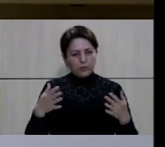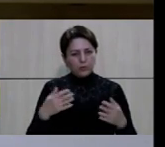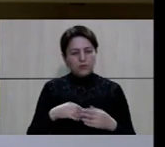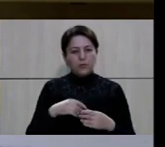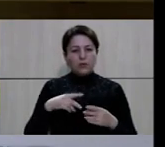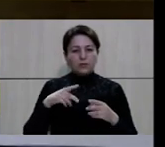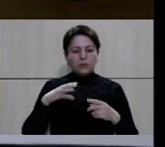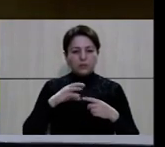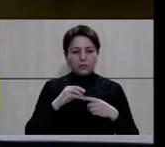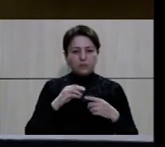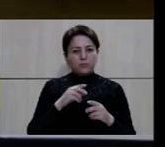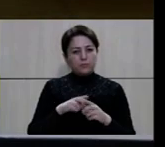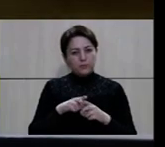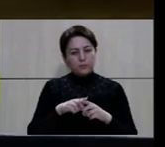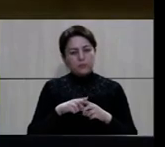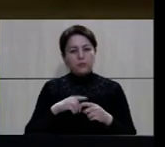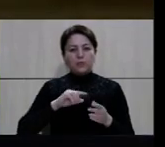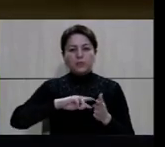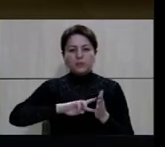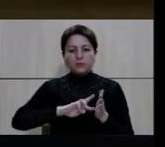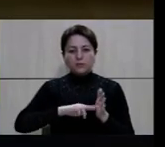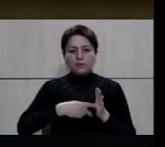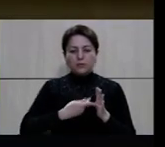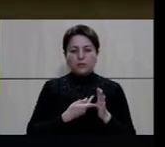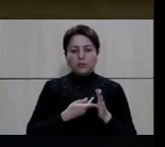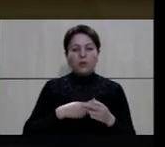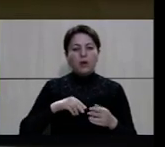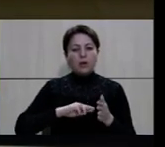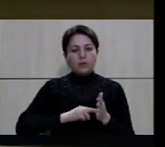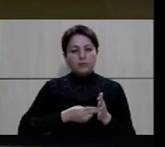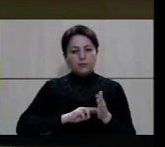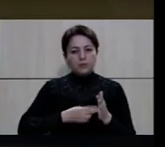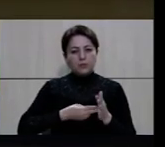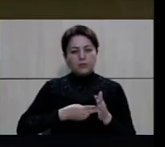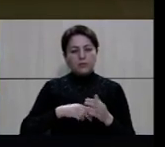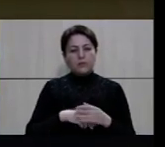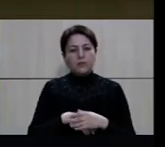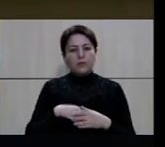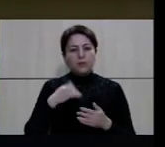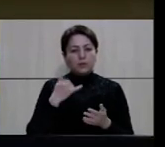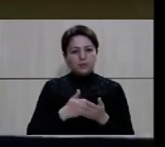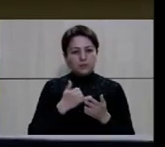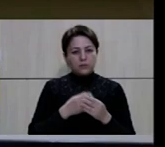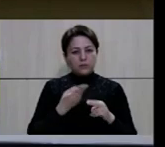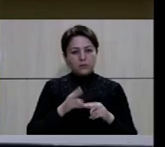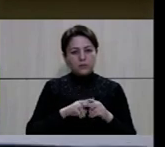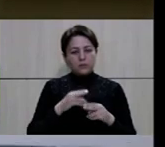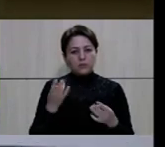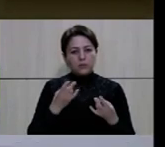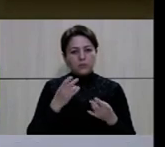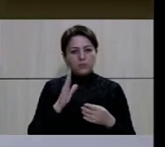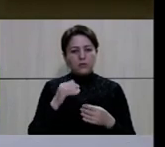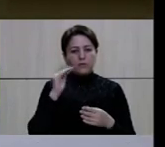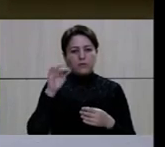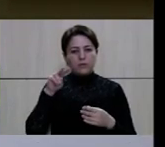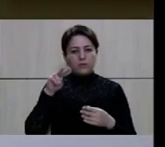keskis pichoq, shtangin sirkul, atvertka, ano kavsharlagich uchun kerak bo'ladigan